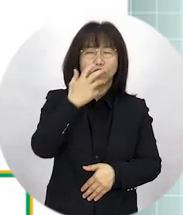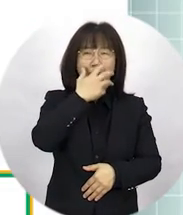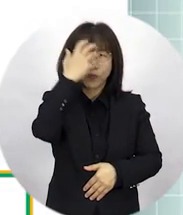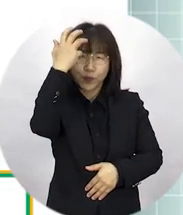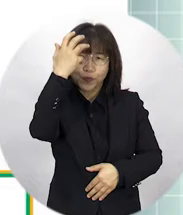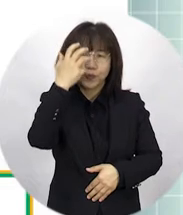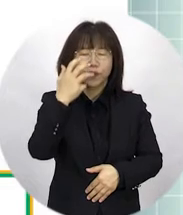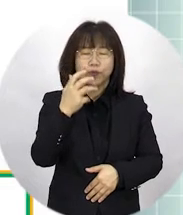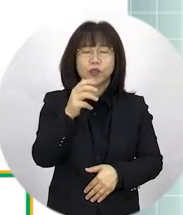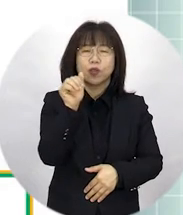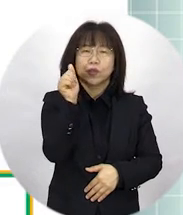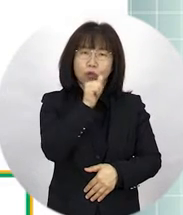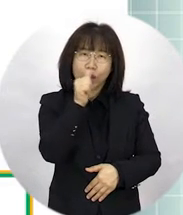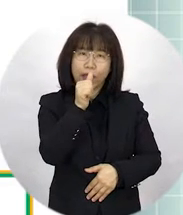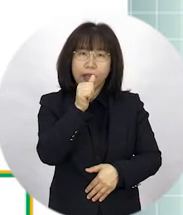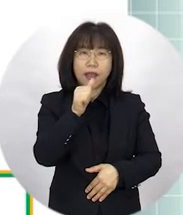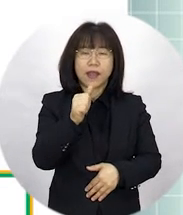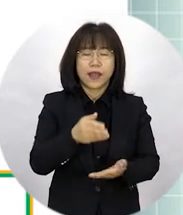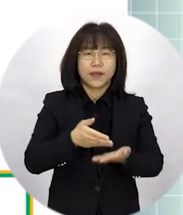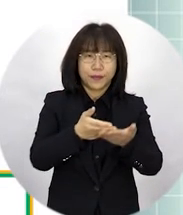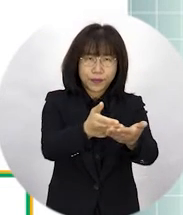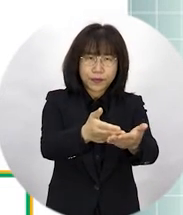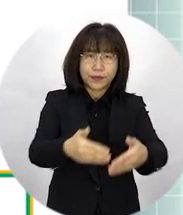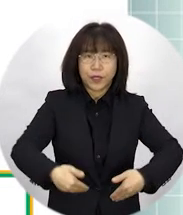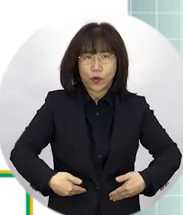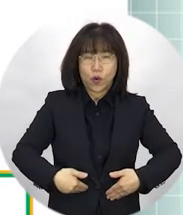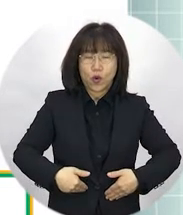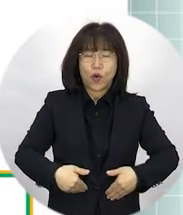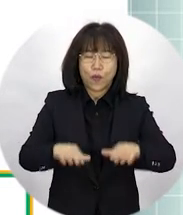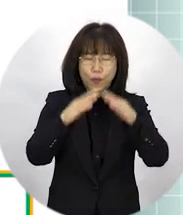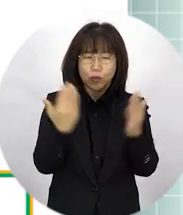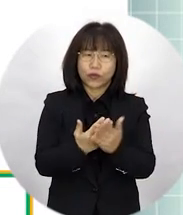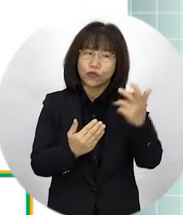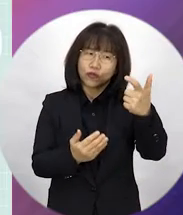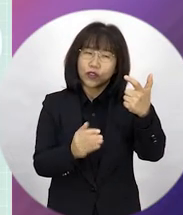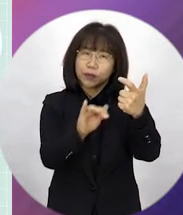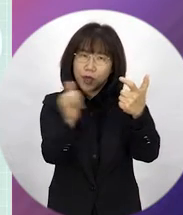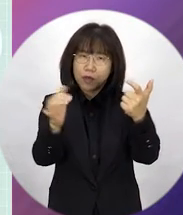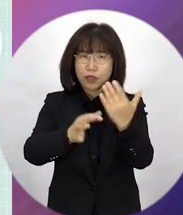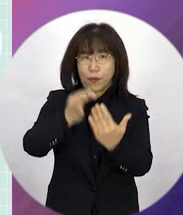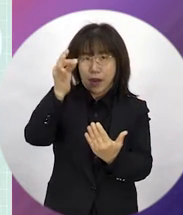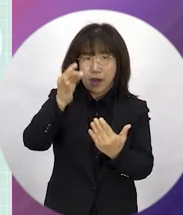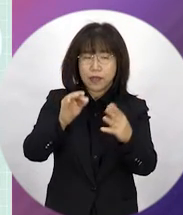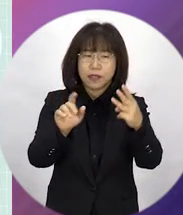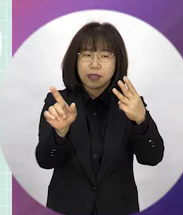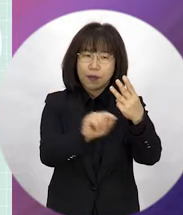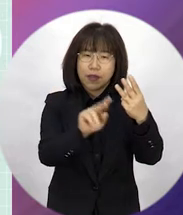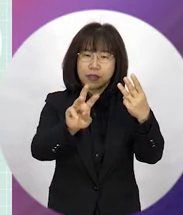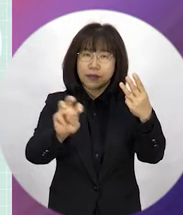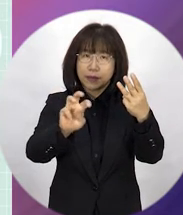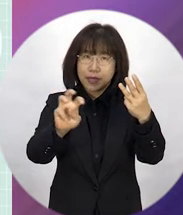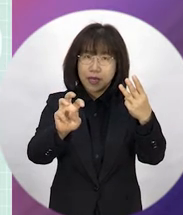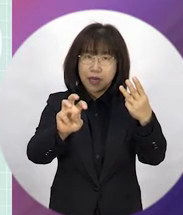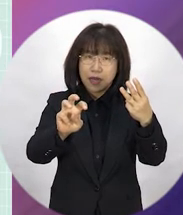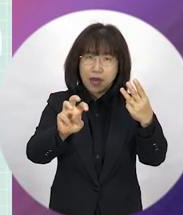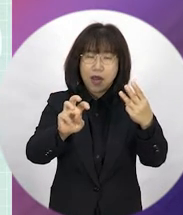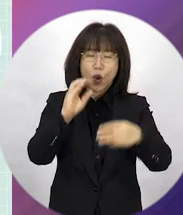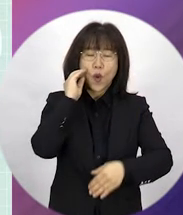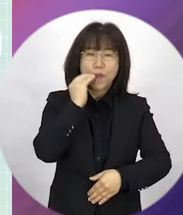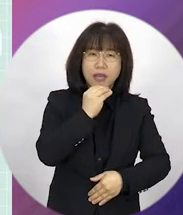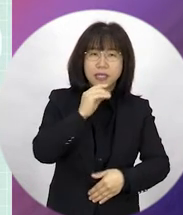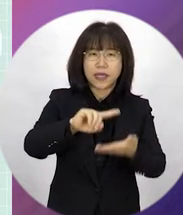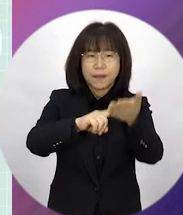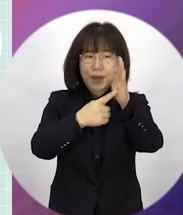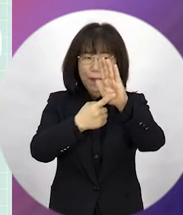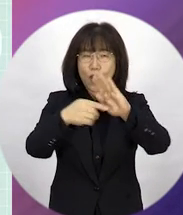기사 1편 을 제출해야 합니다 어린이 기자는 모두 60명을 선발하며 우는 3월 30일 구 홈페이지를 통해